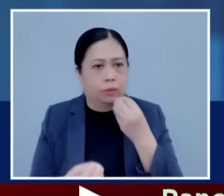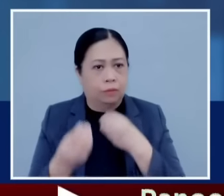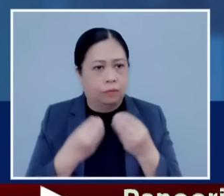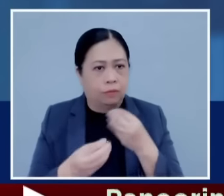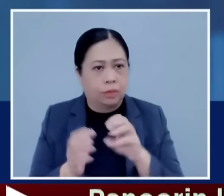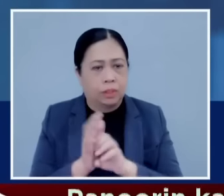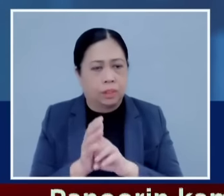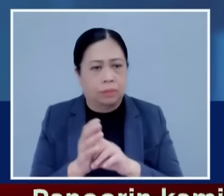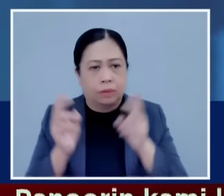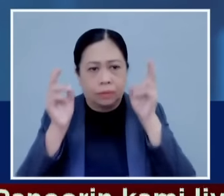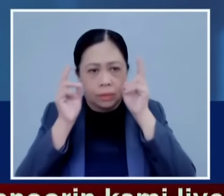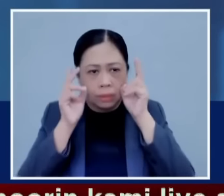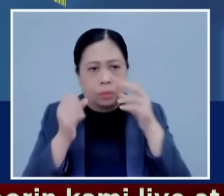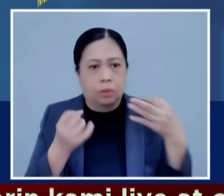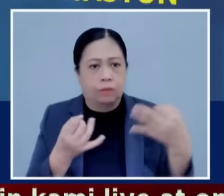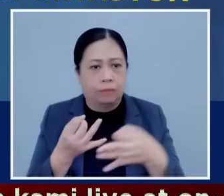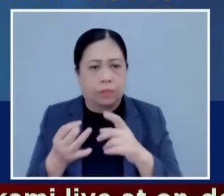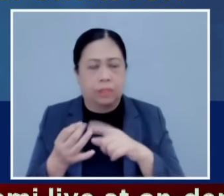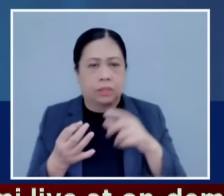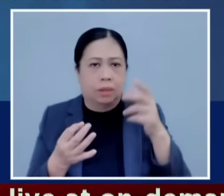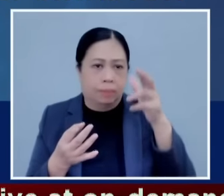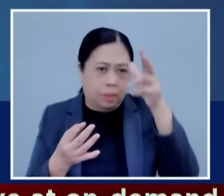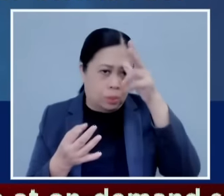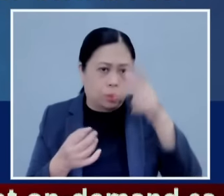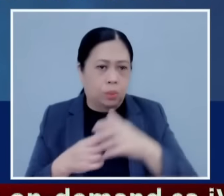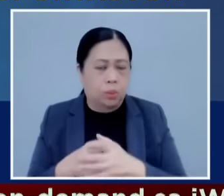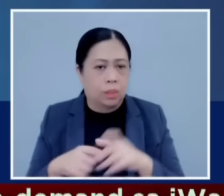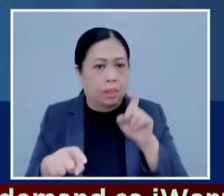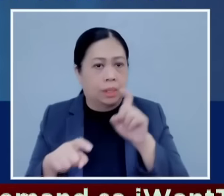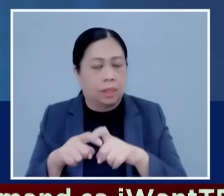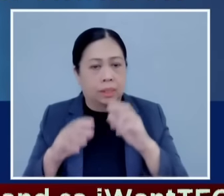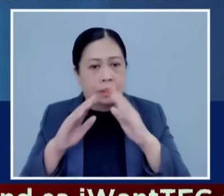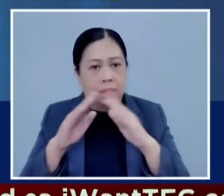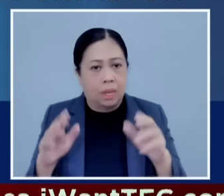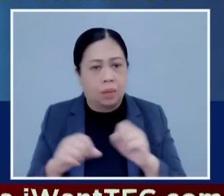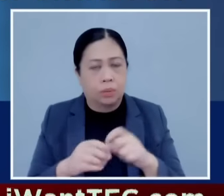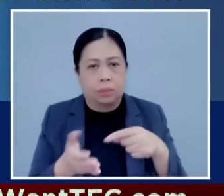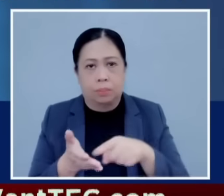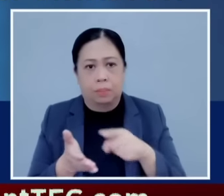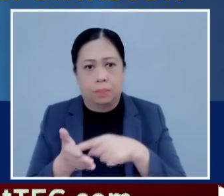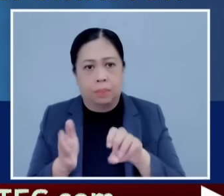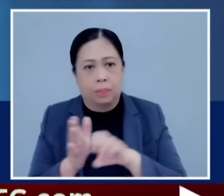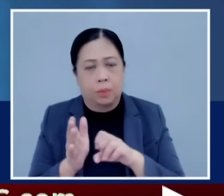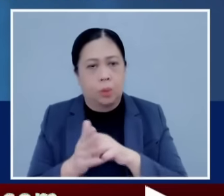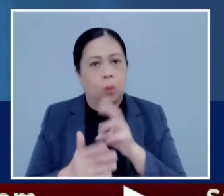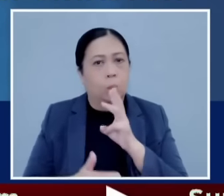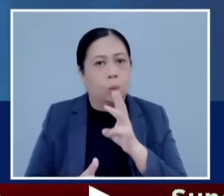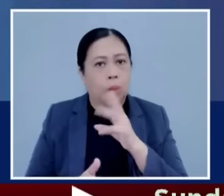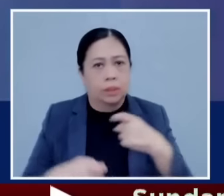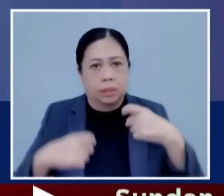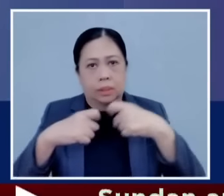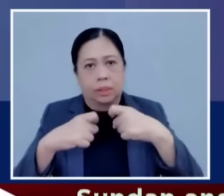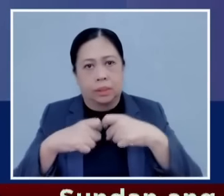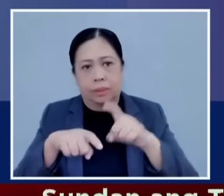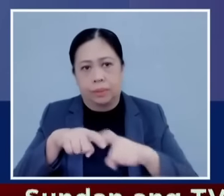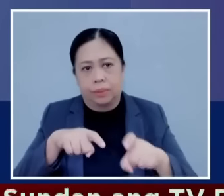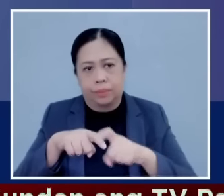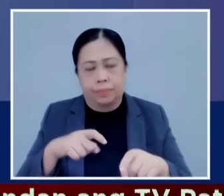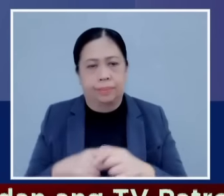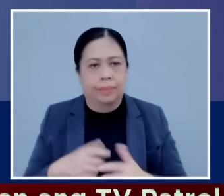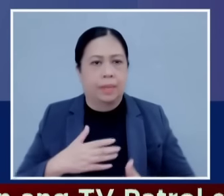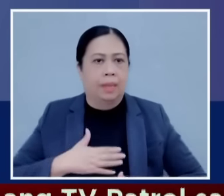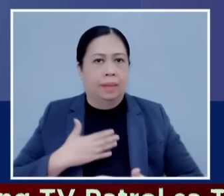ng gulay, isda at manok, renta ng bahay at mga bayarin gaya ng tubig at kuryente. Ikinatuwa